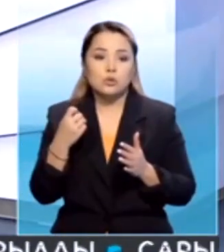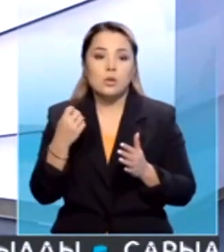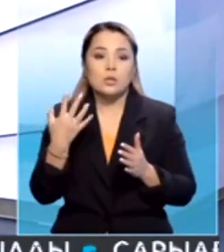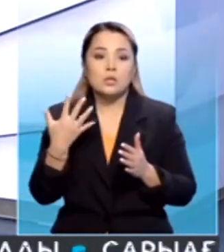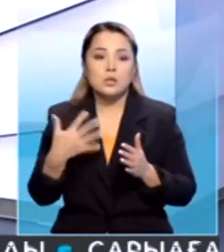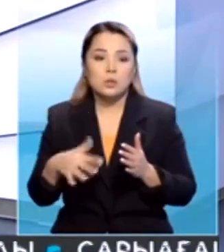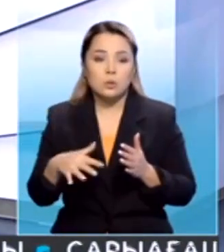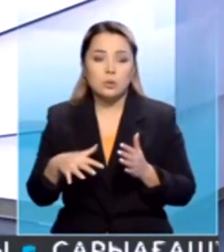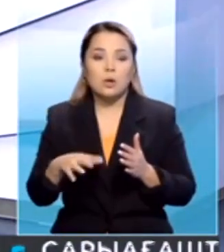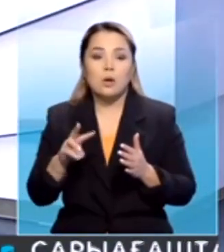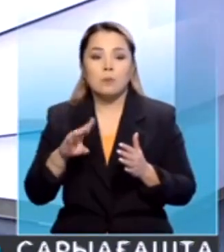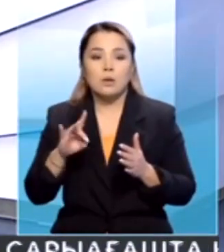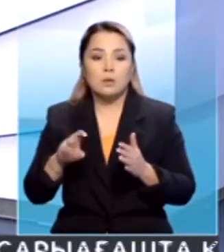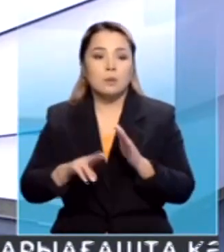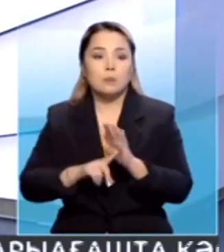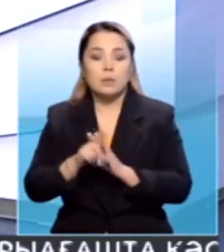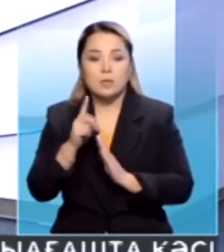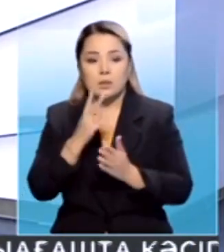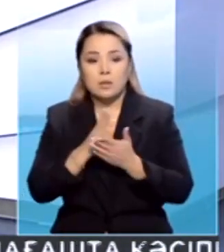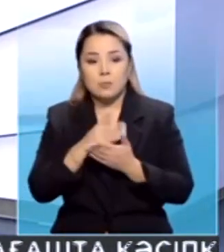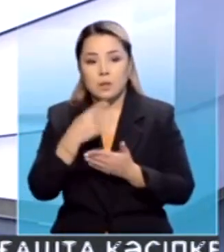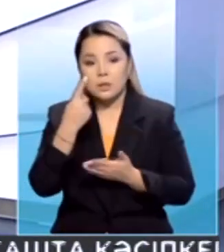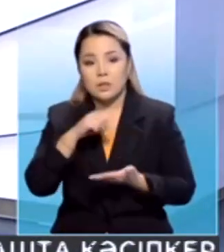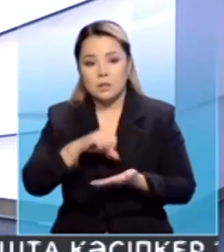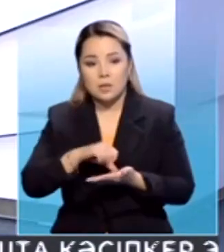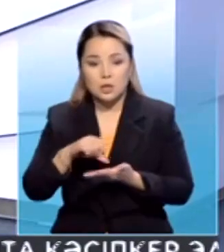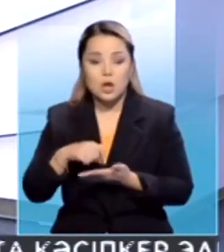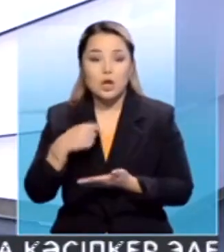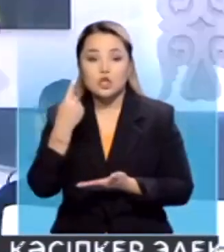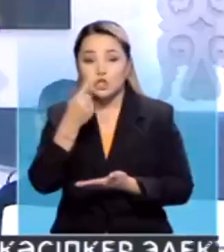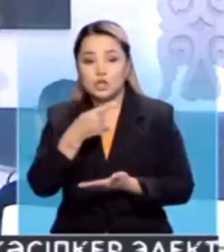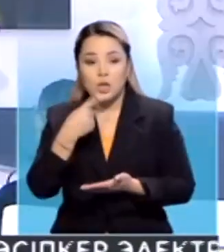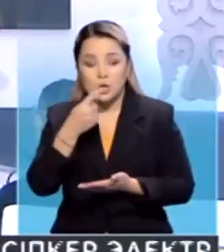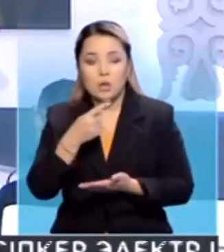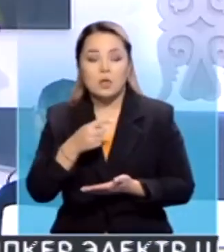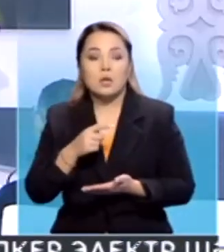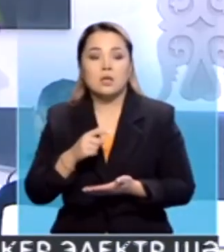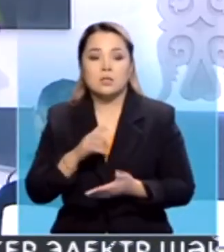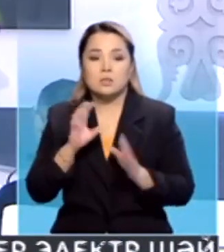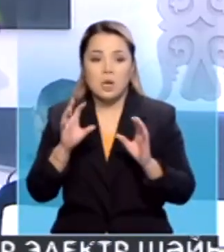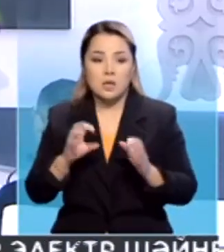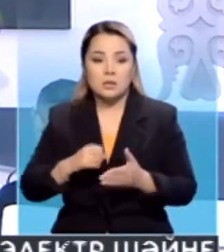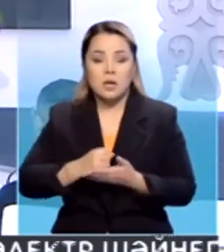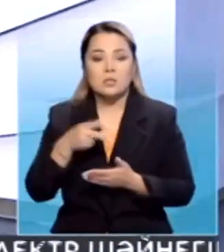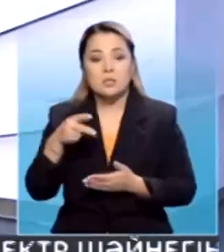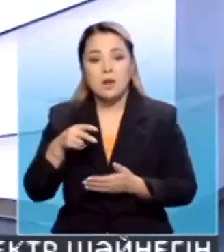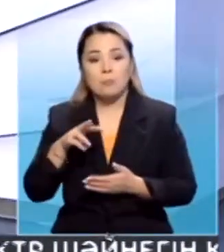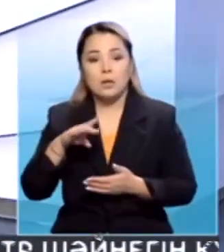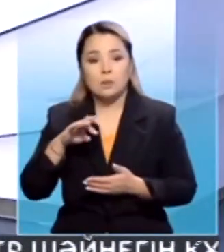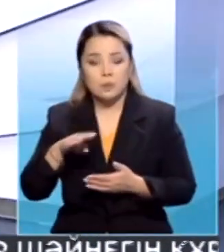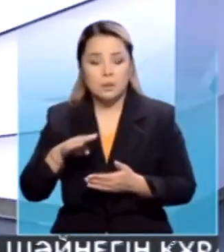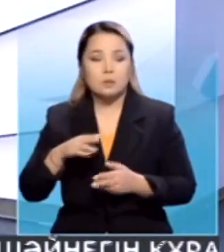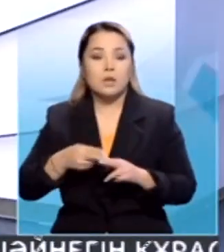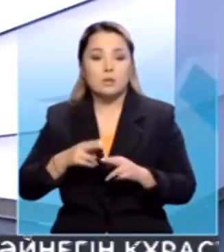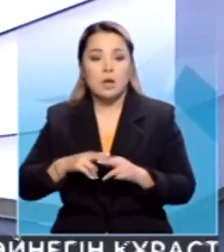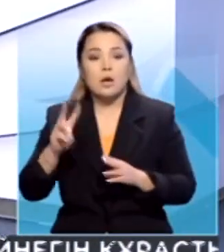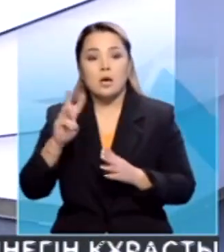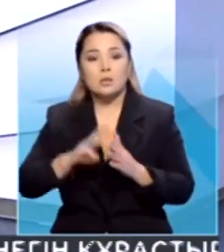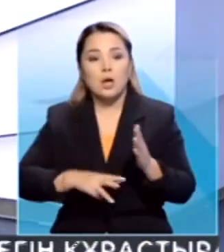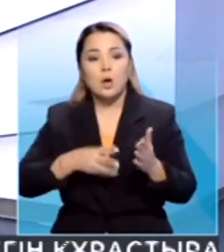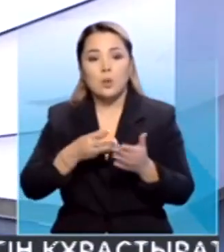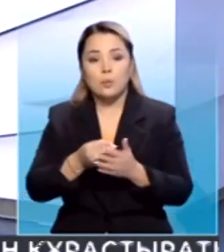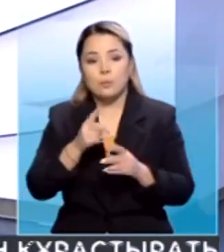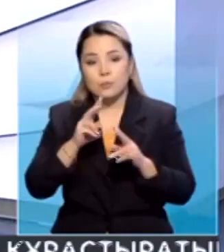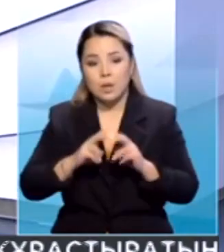150 МРП-дан басталады заңды тұлғаға, жеке тұлғаға, заңды тұлғаға. 2000 МРП-дан айыппұл